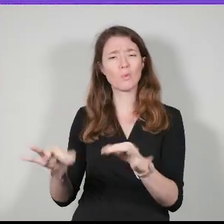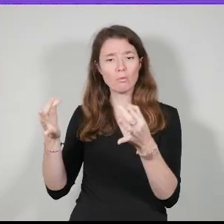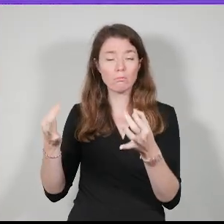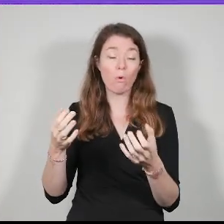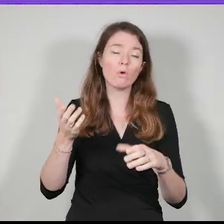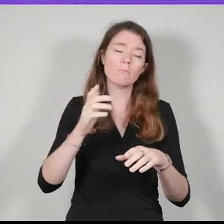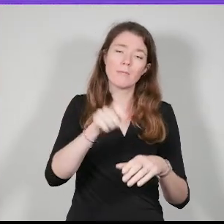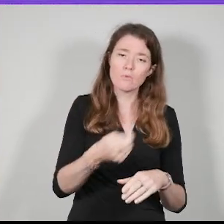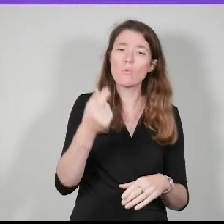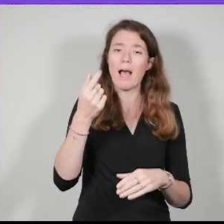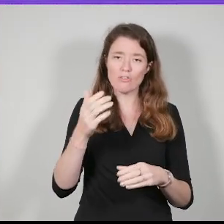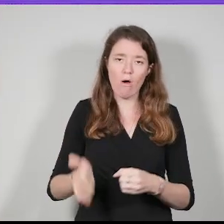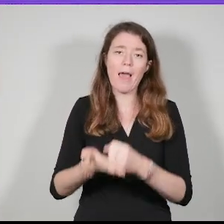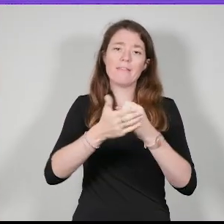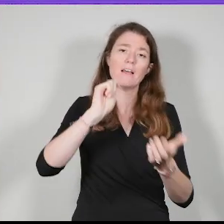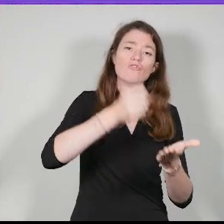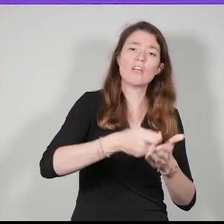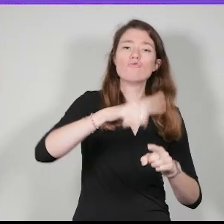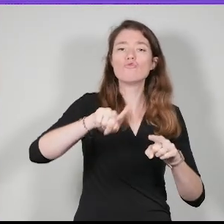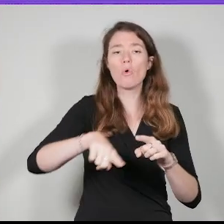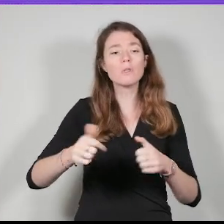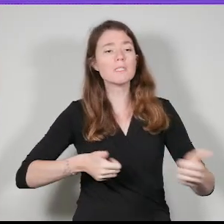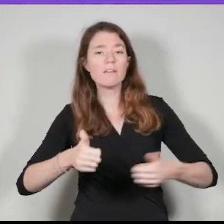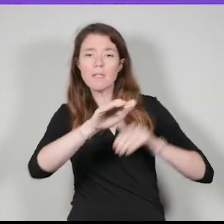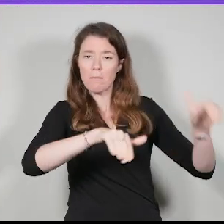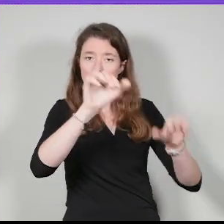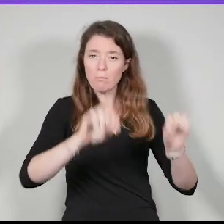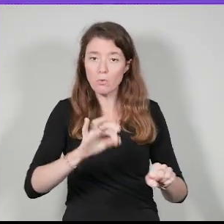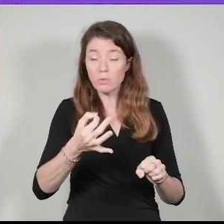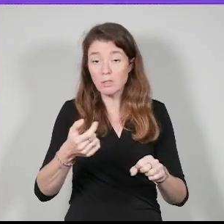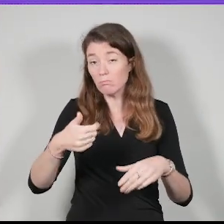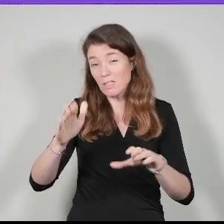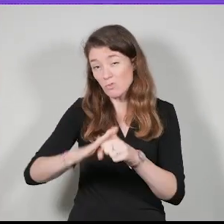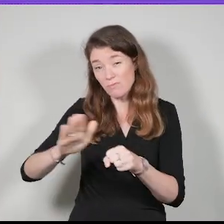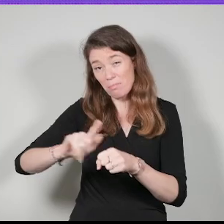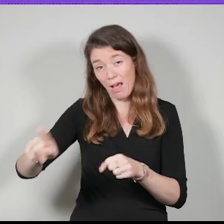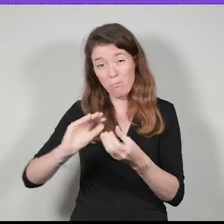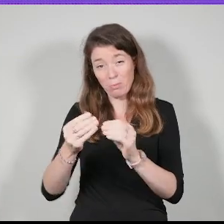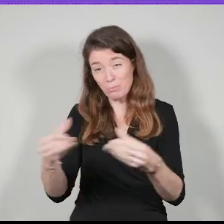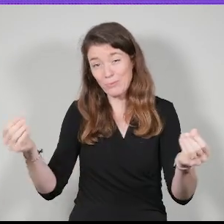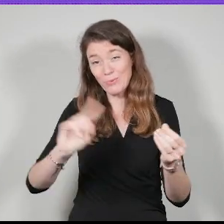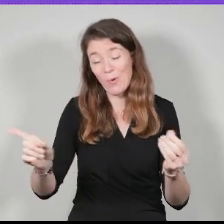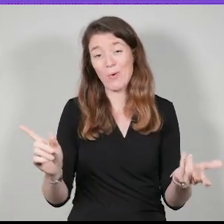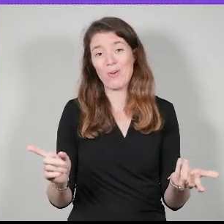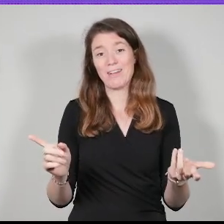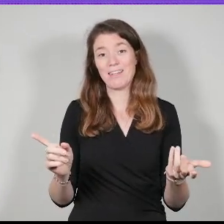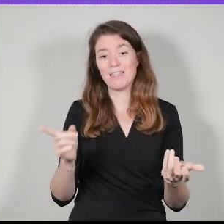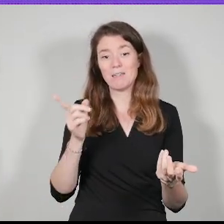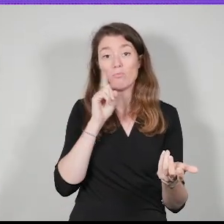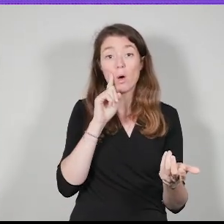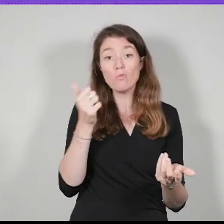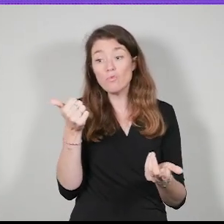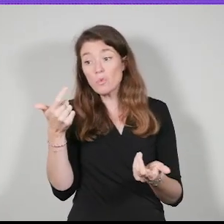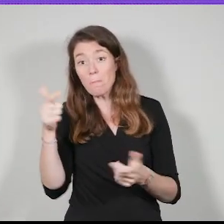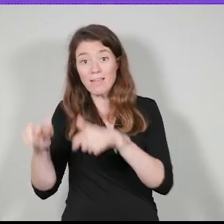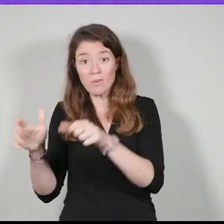l'argent, on peut parfois acheter des services, on peut faire un certain nombre de choses, mais en réalité, souvent, ça ne résout pas tout quand il y a juste une, deux personnes